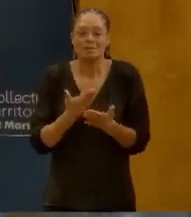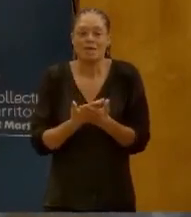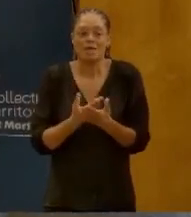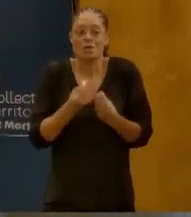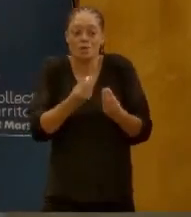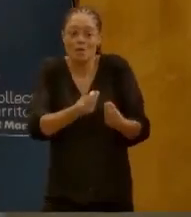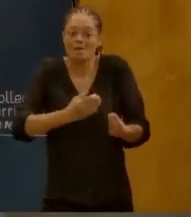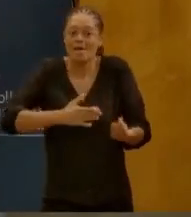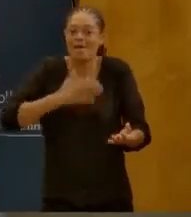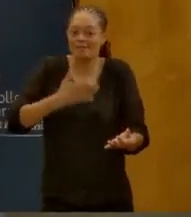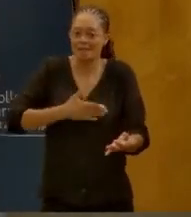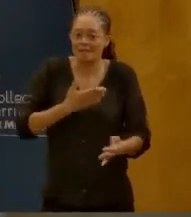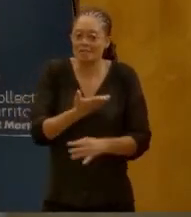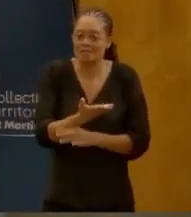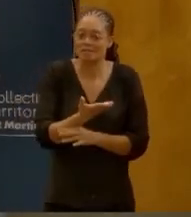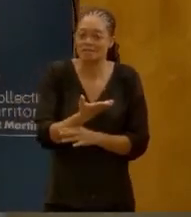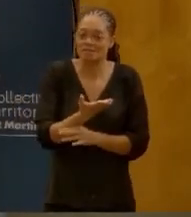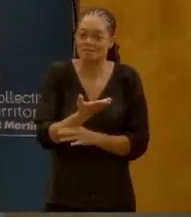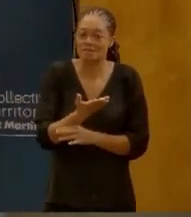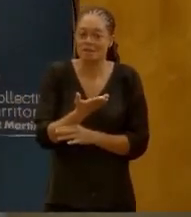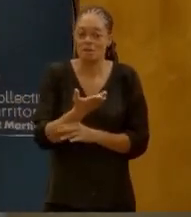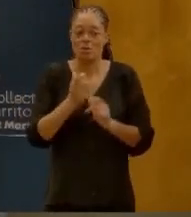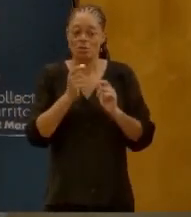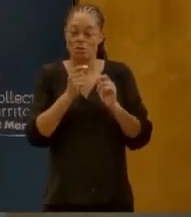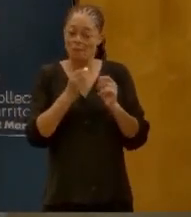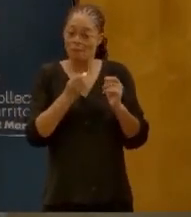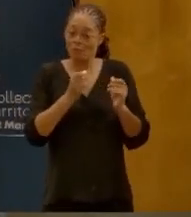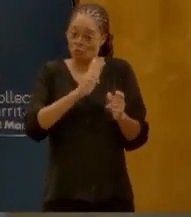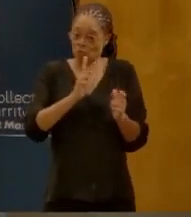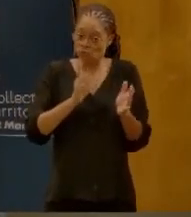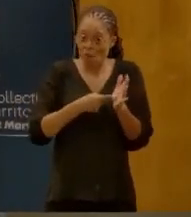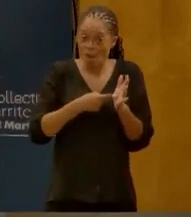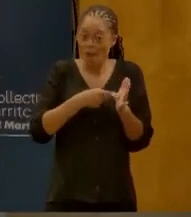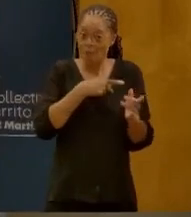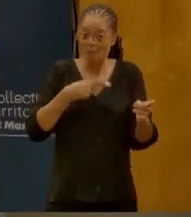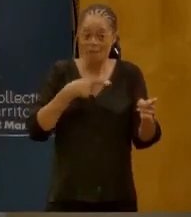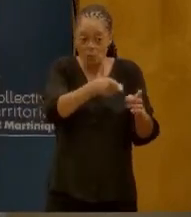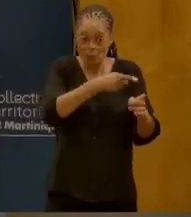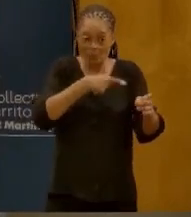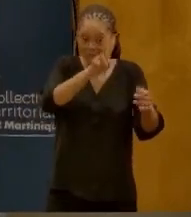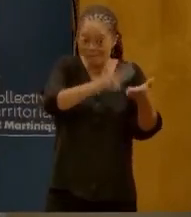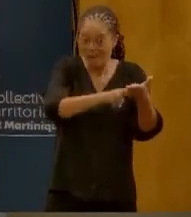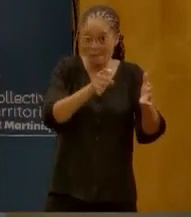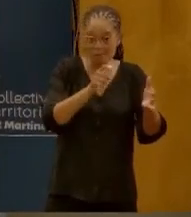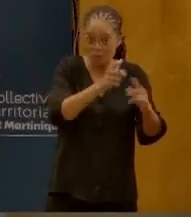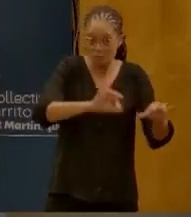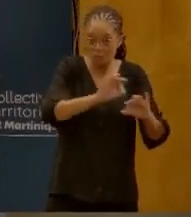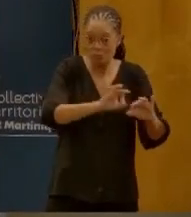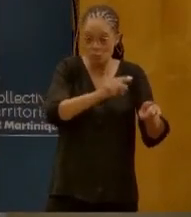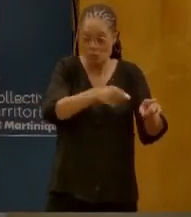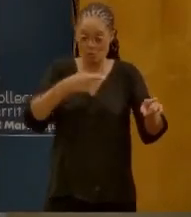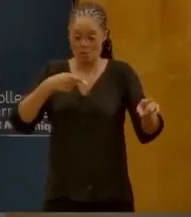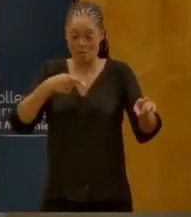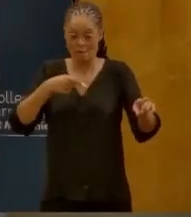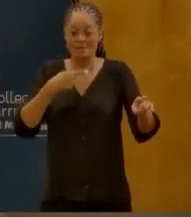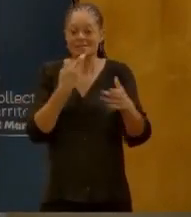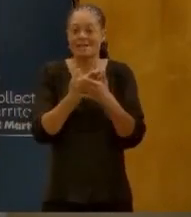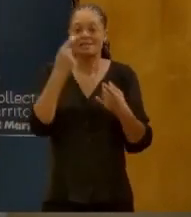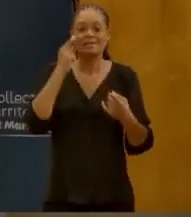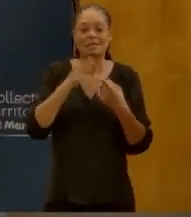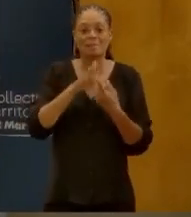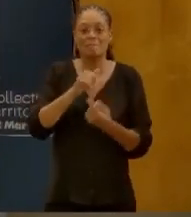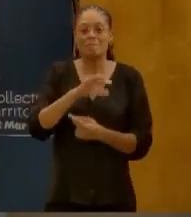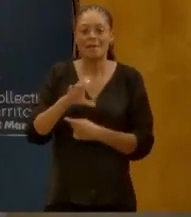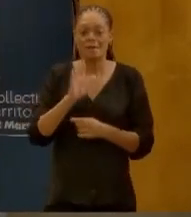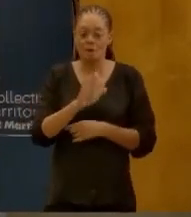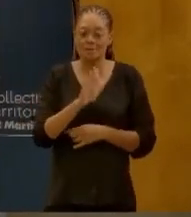qui est donné. On lui confère des droits de propriétaire sur un bien dont il n'est pas propriétaire. C'est le principe même du bail amphithéotique.